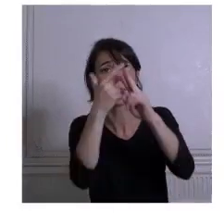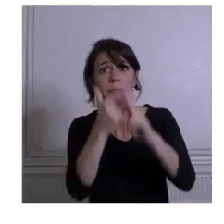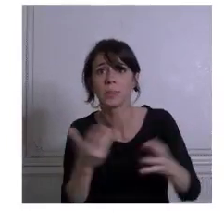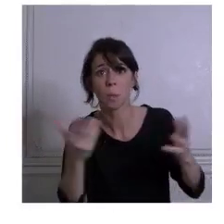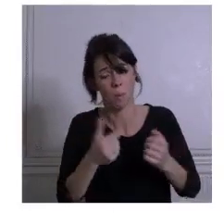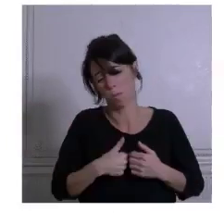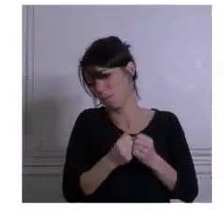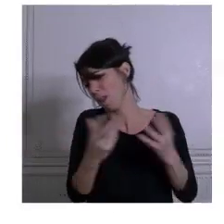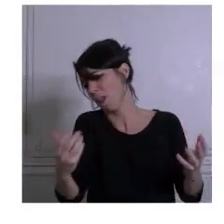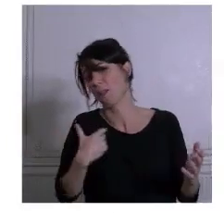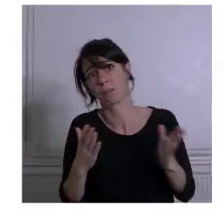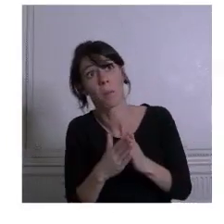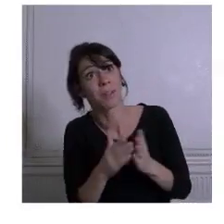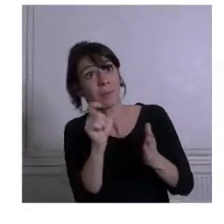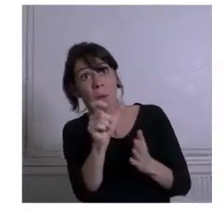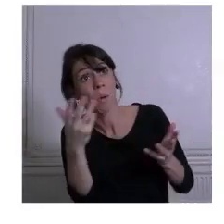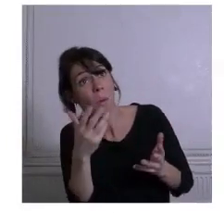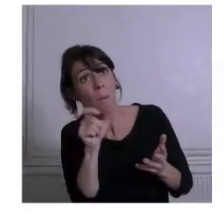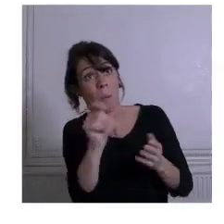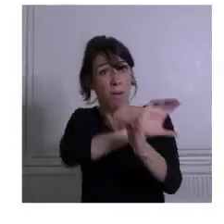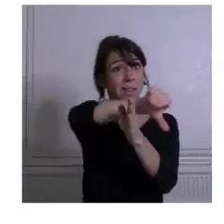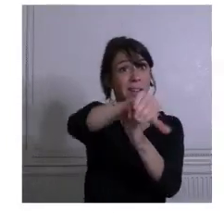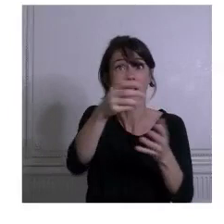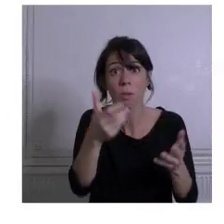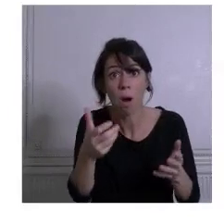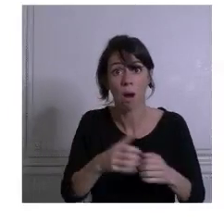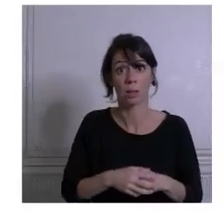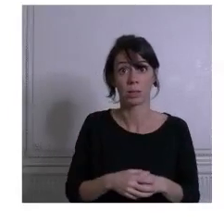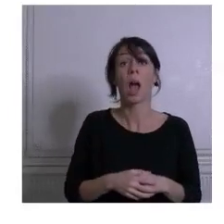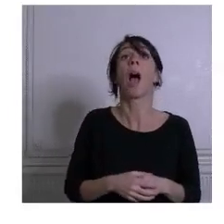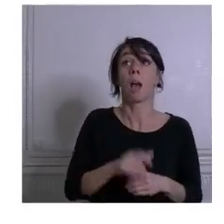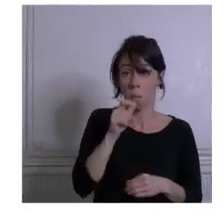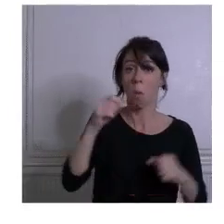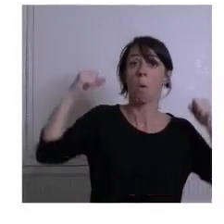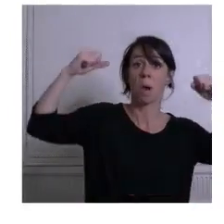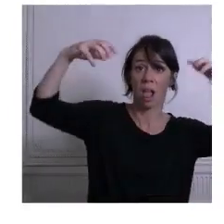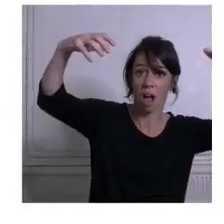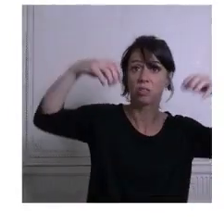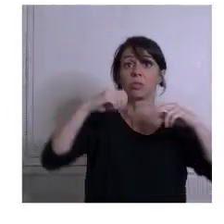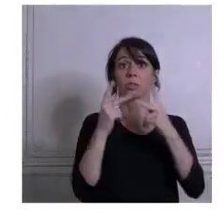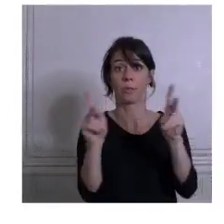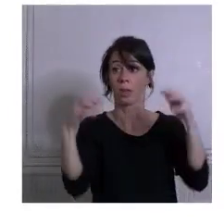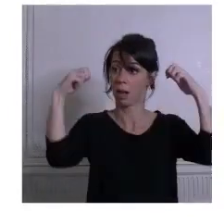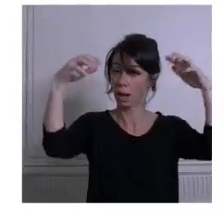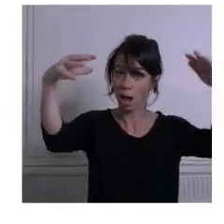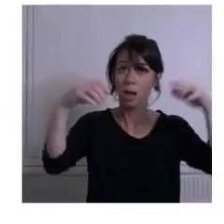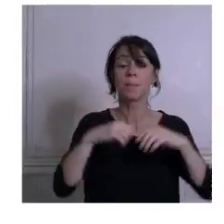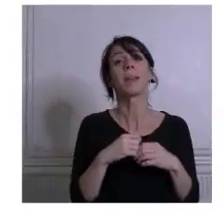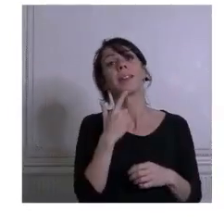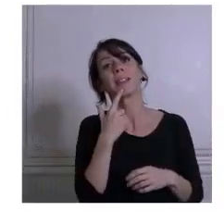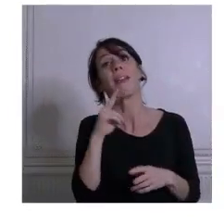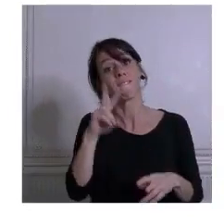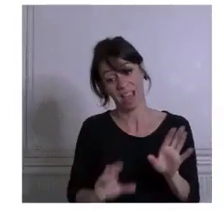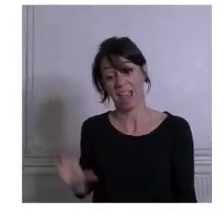demandé qu'il y ait des études, en tous les cas des prospectives faites sur d'autres sources de chaleur.